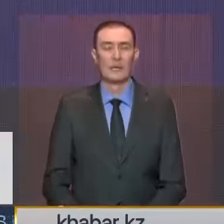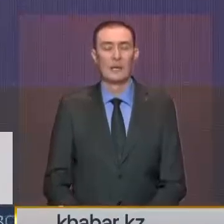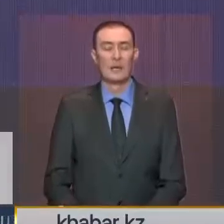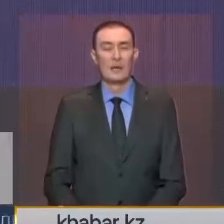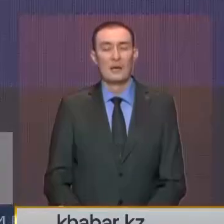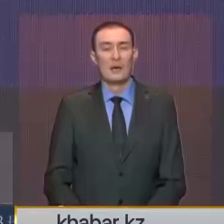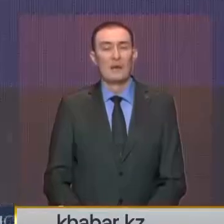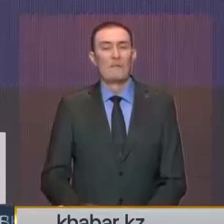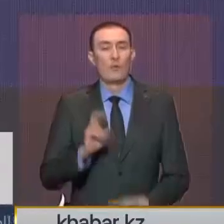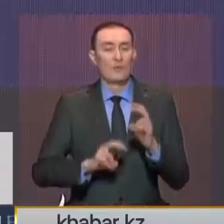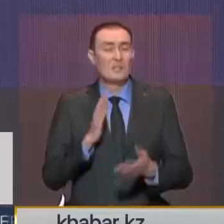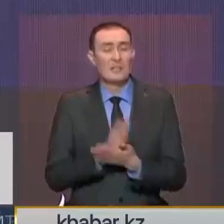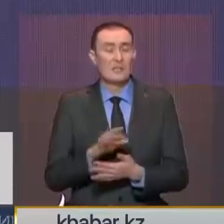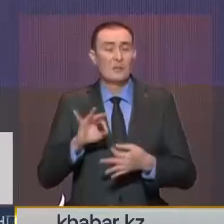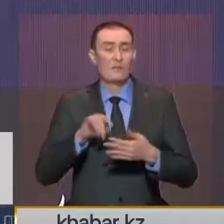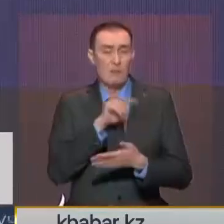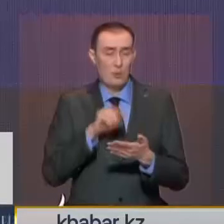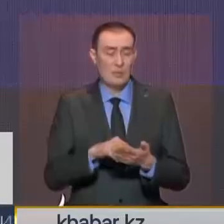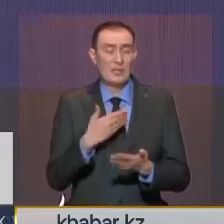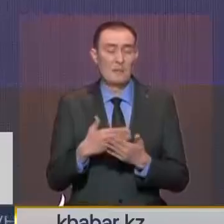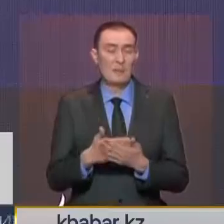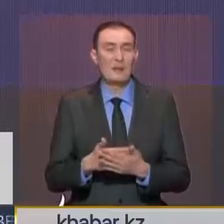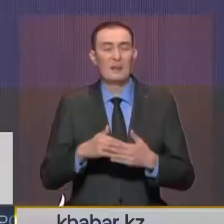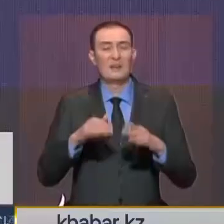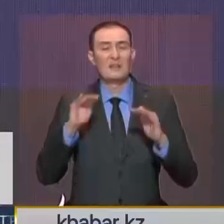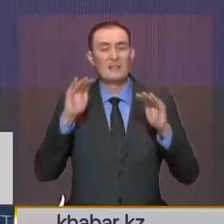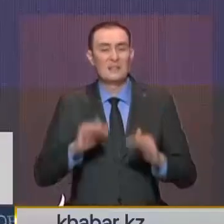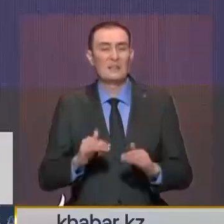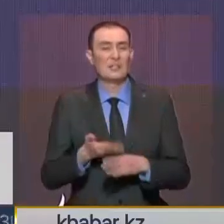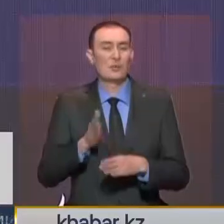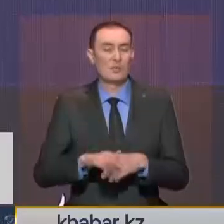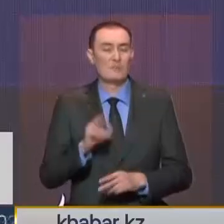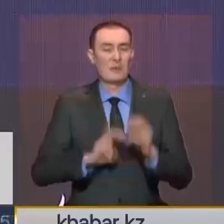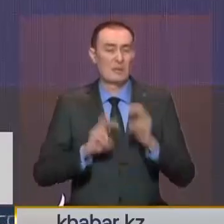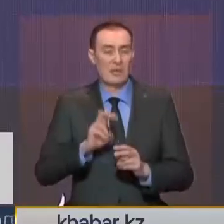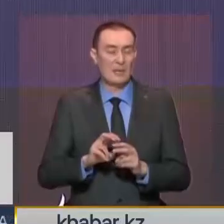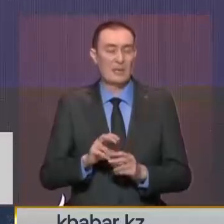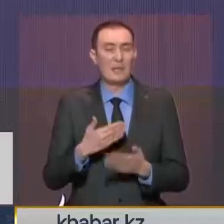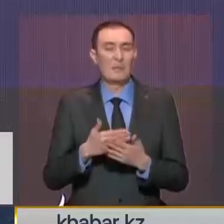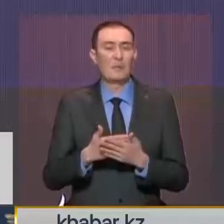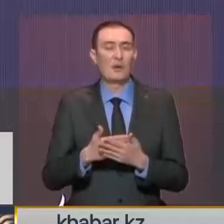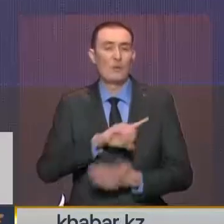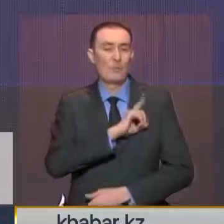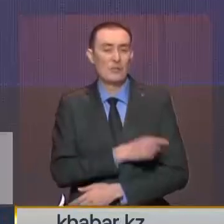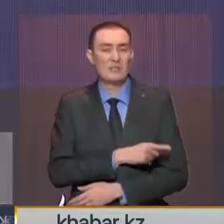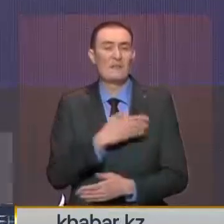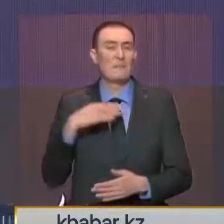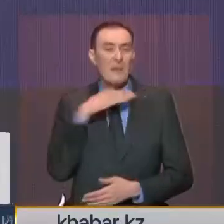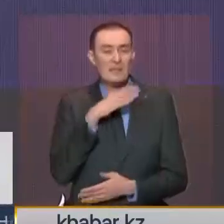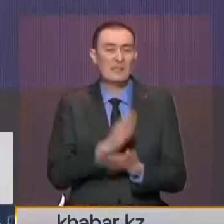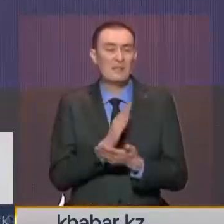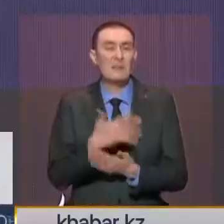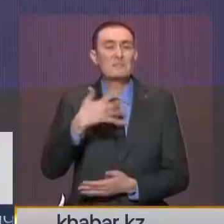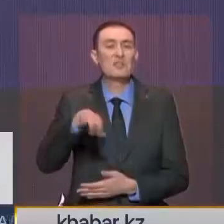При этом в отрасли имеются и проблемные моменты. Одним из них является низкая загруженность предприятий по переработке. Например, загрузка мощности по переработке мяса